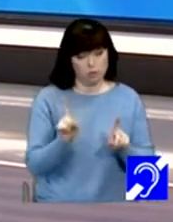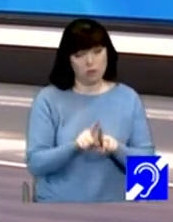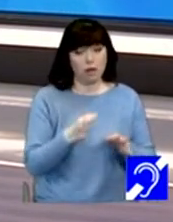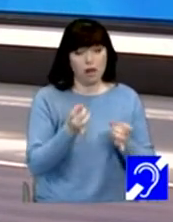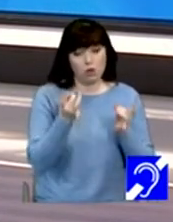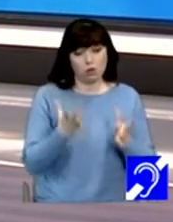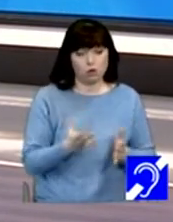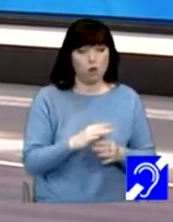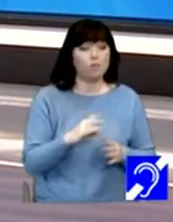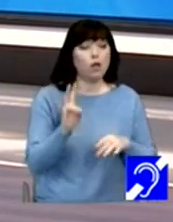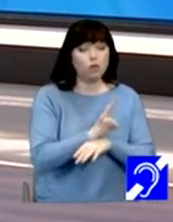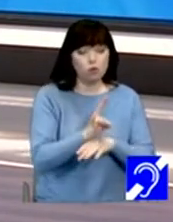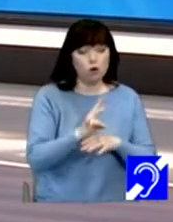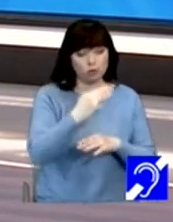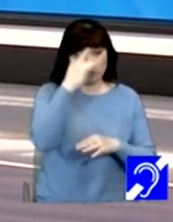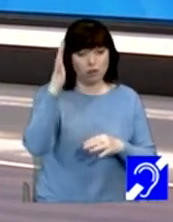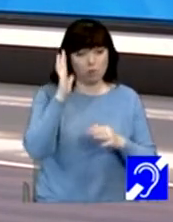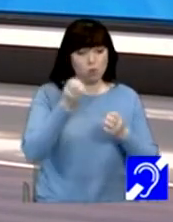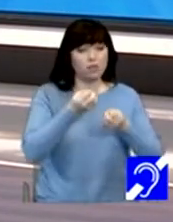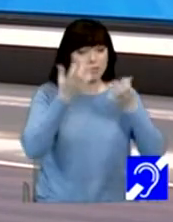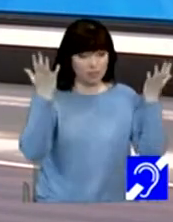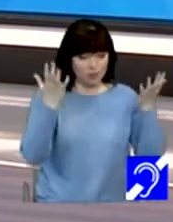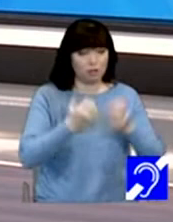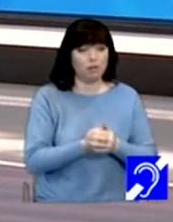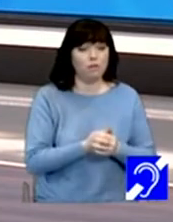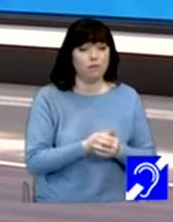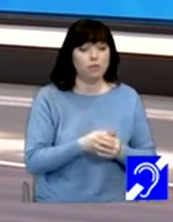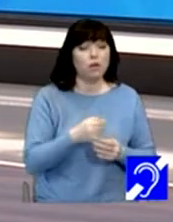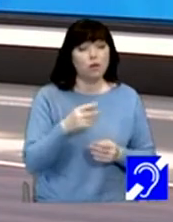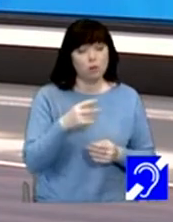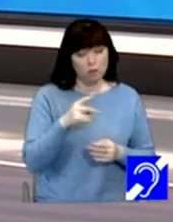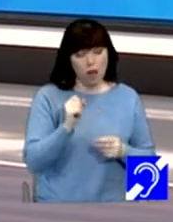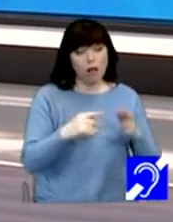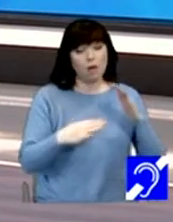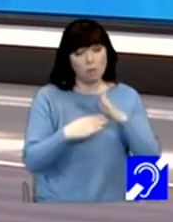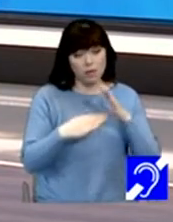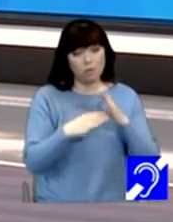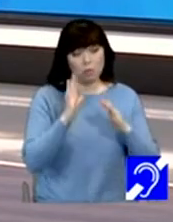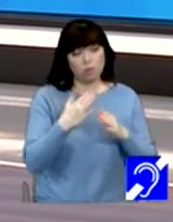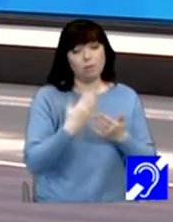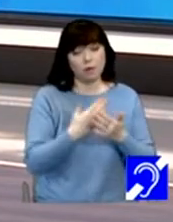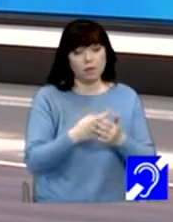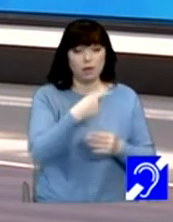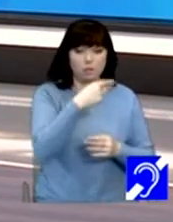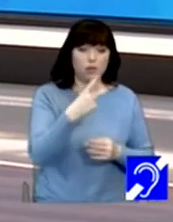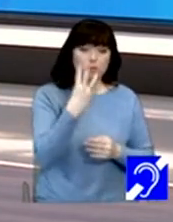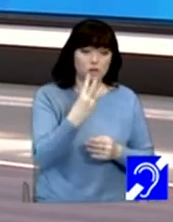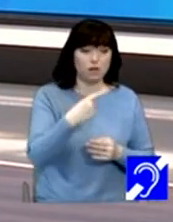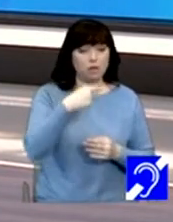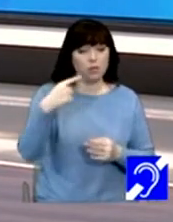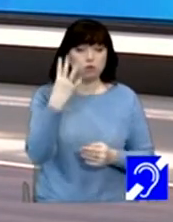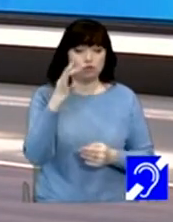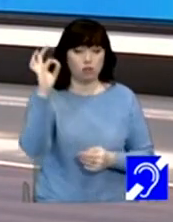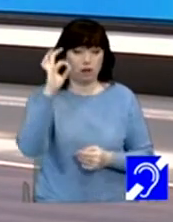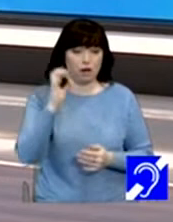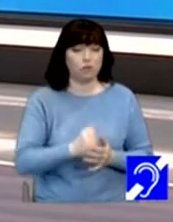Până atunci, la noapte, cerul va fi variabil în majoritatea raioanelor, iar minimele se vor situa în jurul valorii de -3, -4